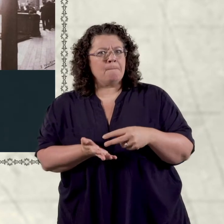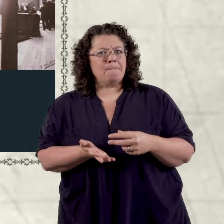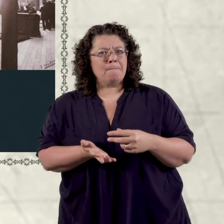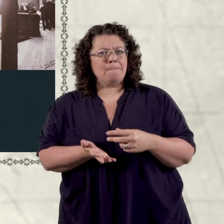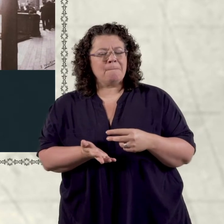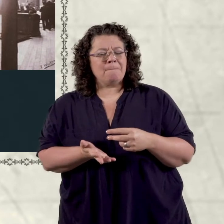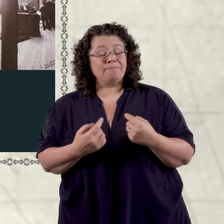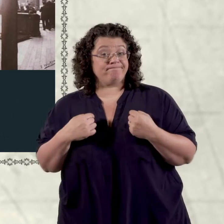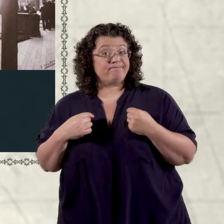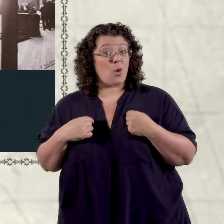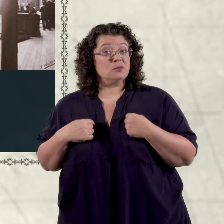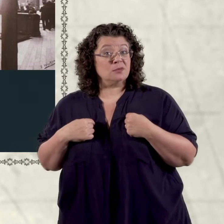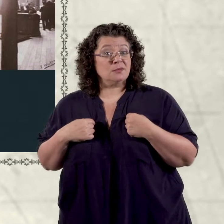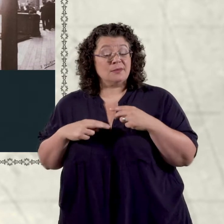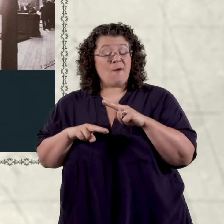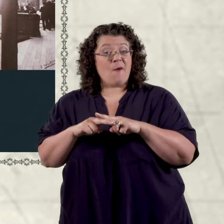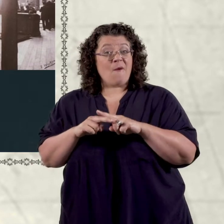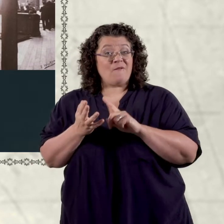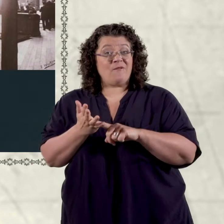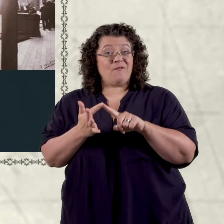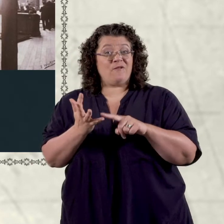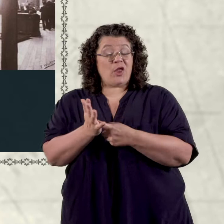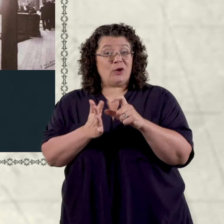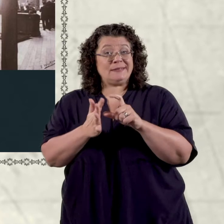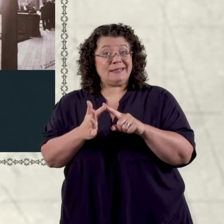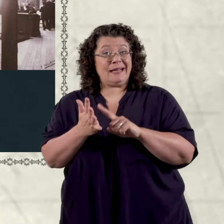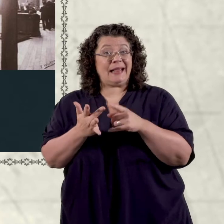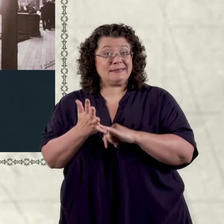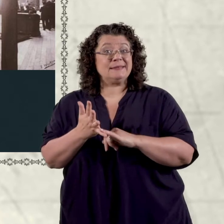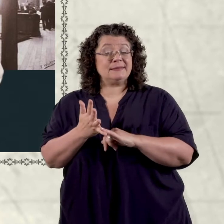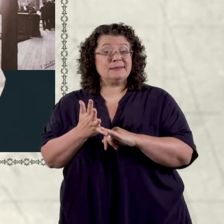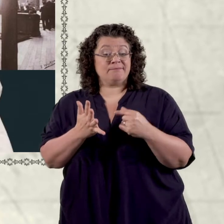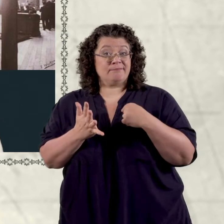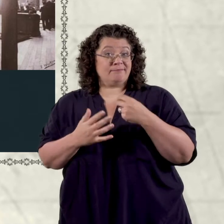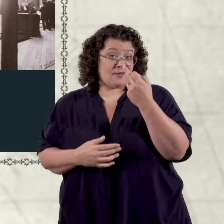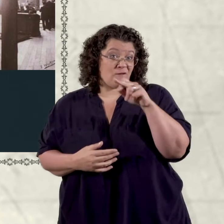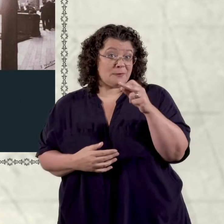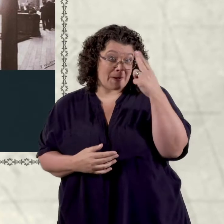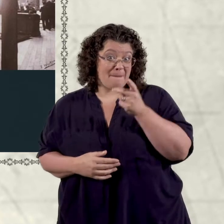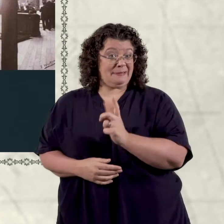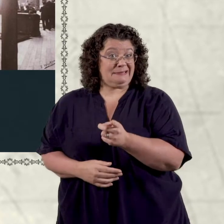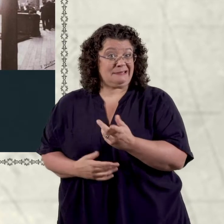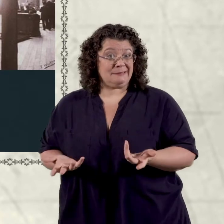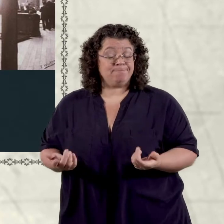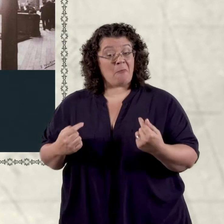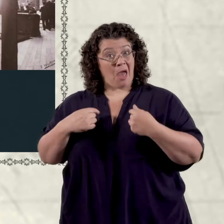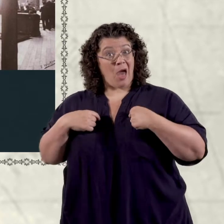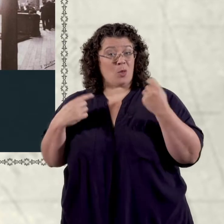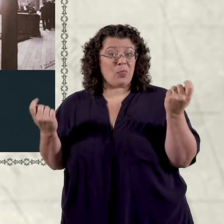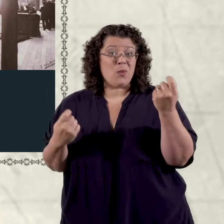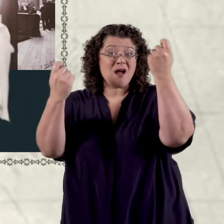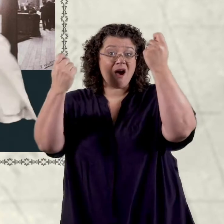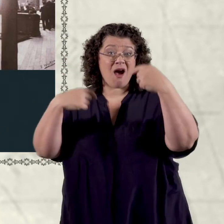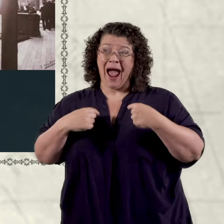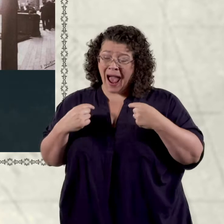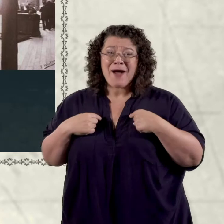Chododd na neb ar ei traed. Fi oedd Fleur de lis. Fi oedd y ffug enw buddigol. Fi oedd